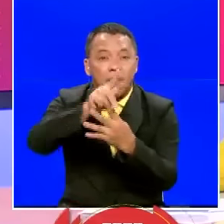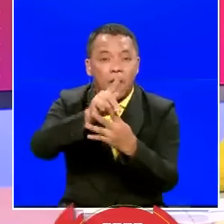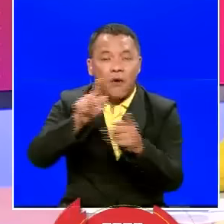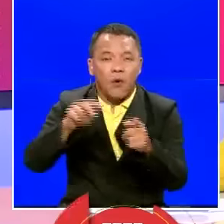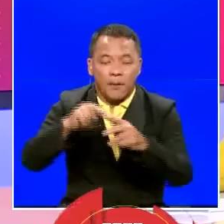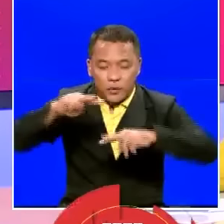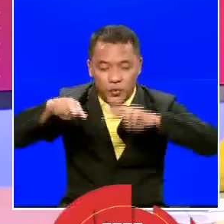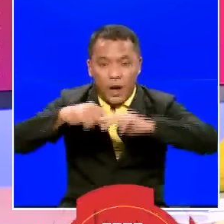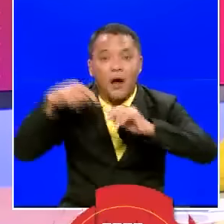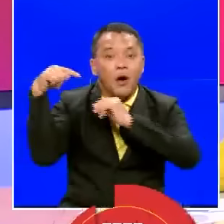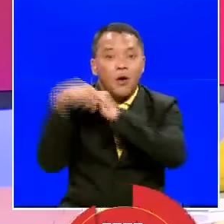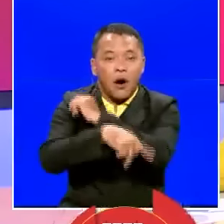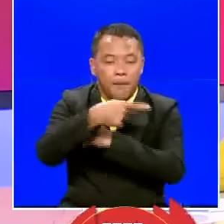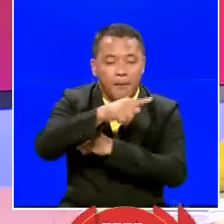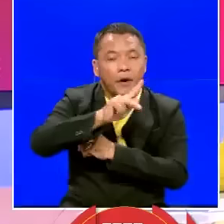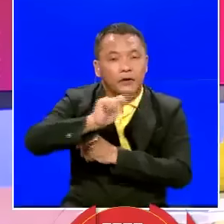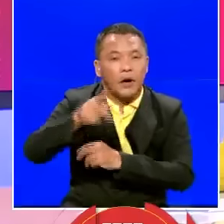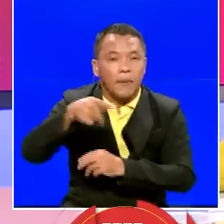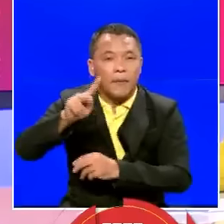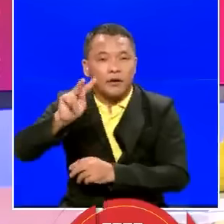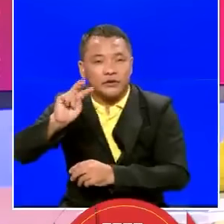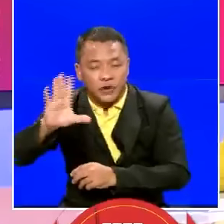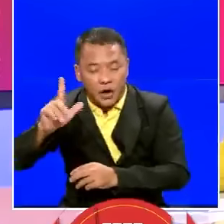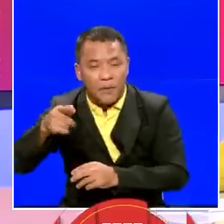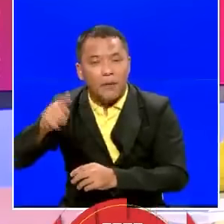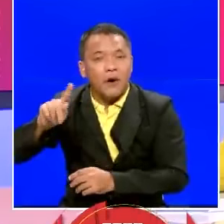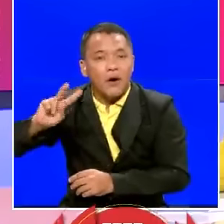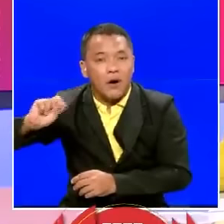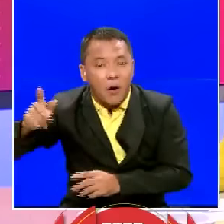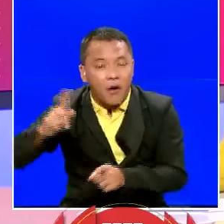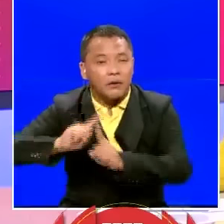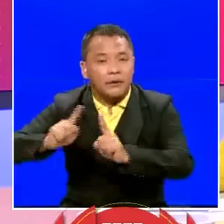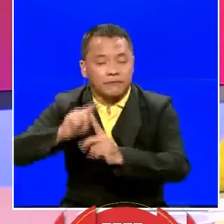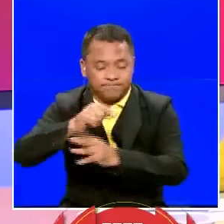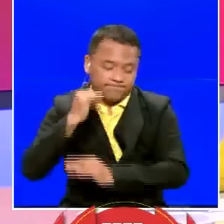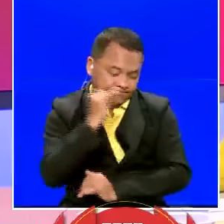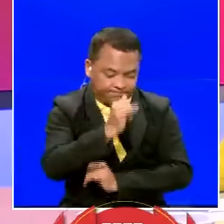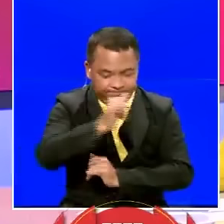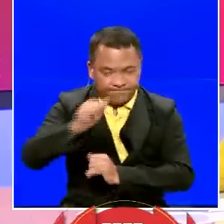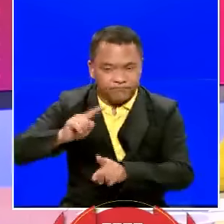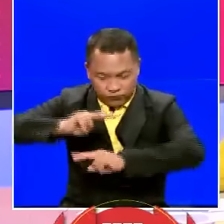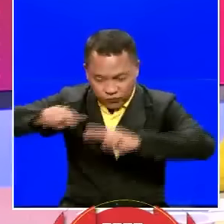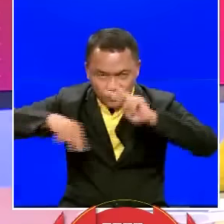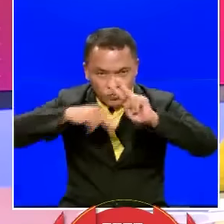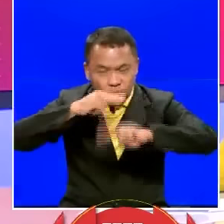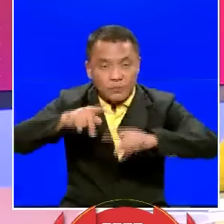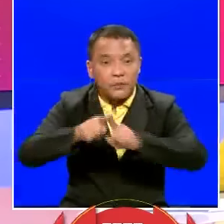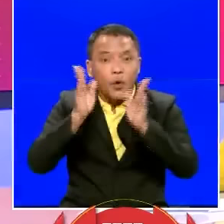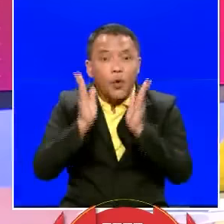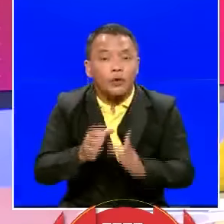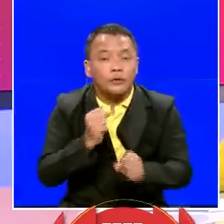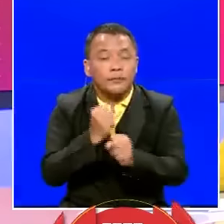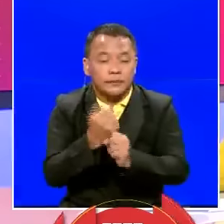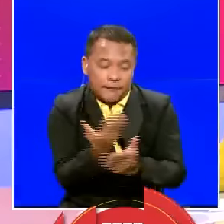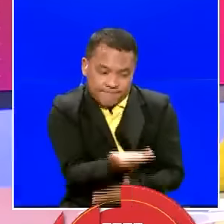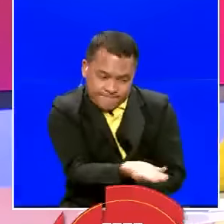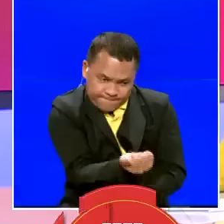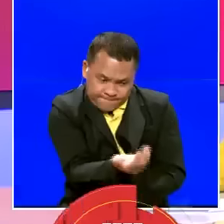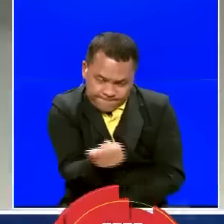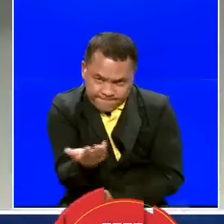เ้าดูเรื่องของการทุจริตปปทปปปปปชปปงไปลงฮะเพราะเบอกว่าเอ๊มีเจ้าหน้าที่ไปเรียกรับ